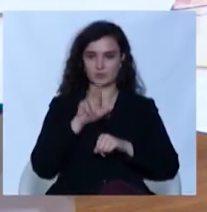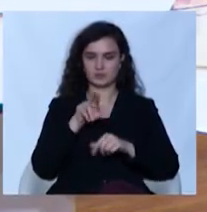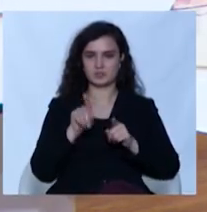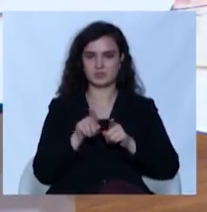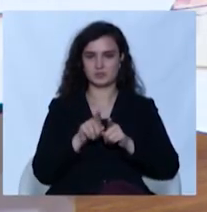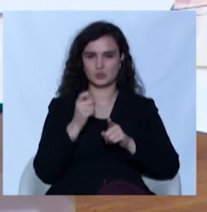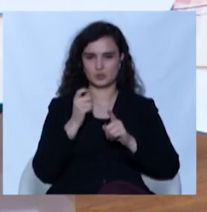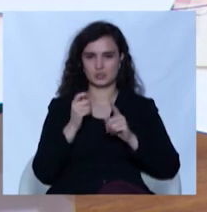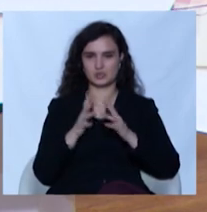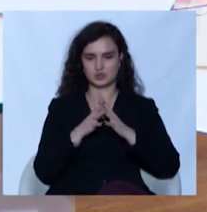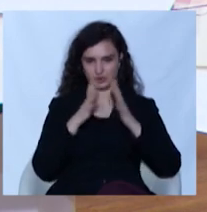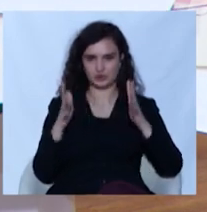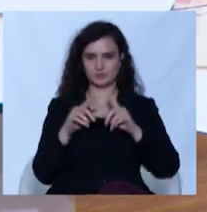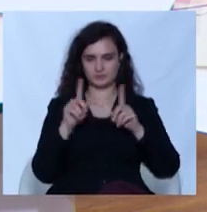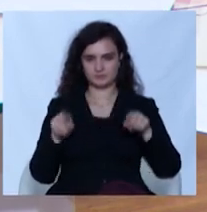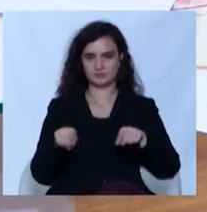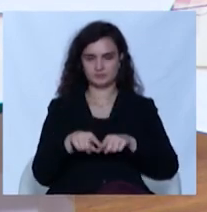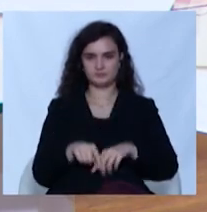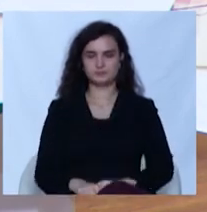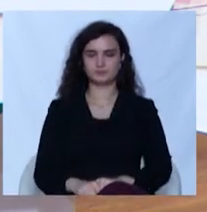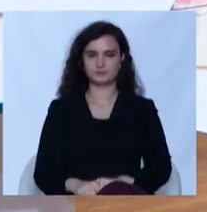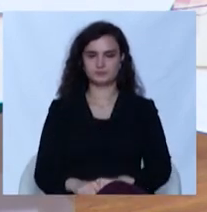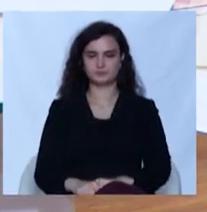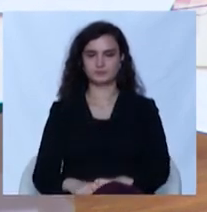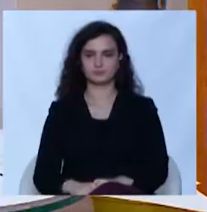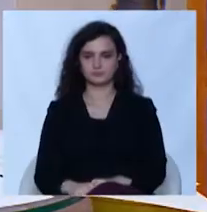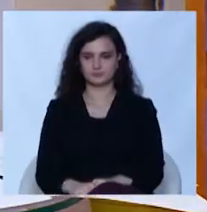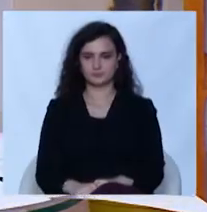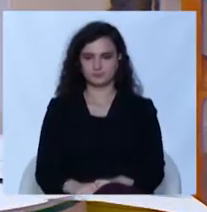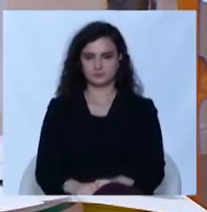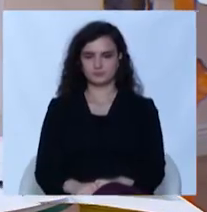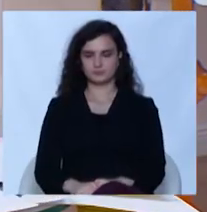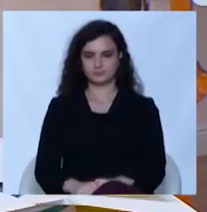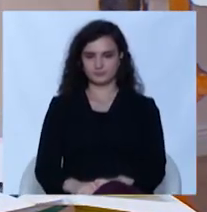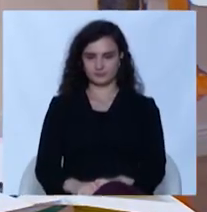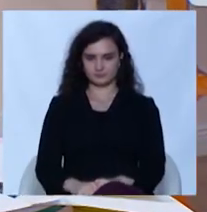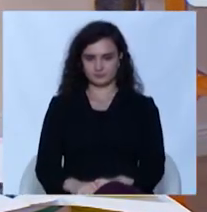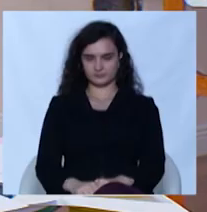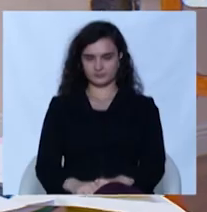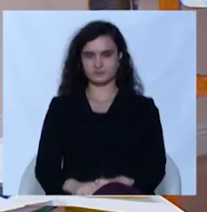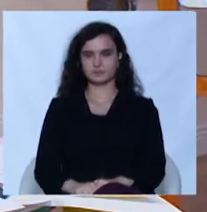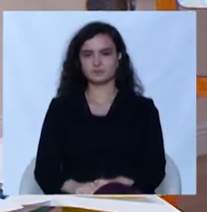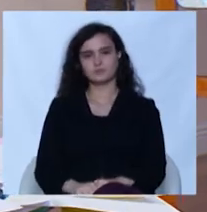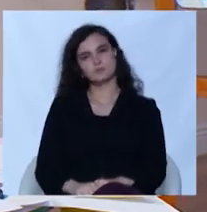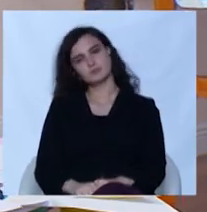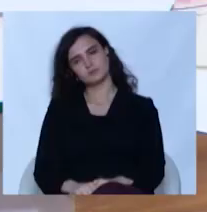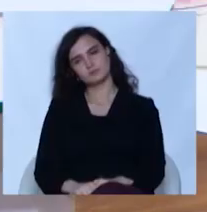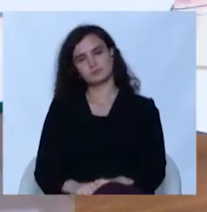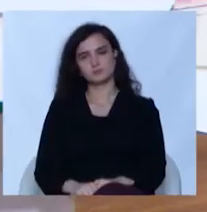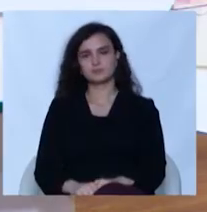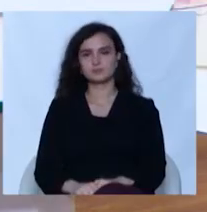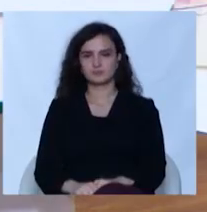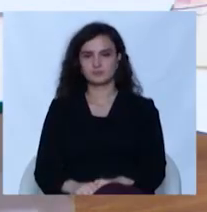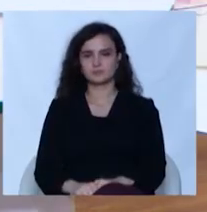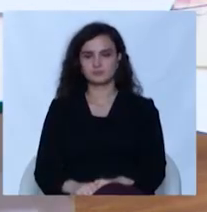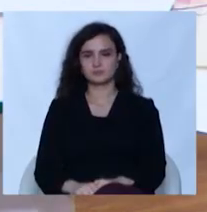ესე. ცოტა დიდ ფუნტს ავიღებ აი ამას. დიდი რაღაცები. დიდი ფუნჯით